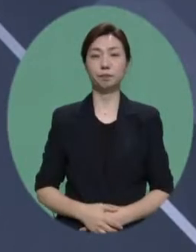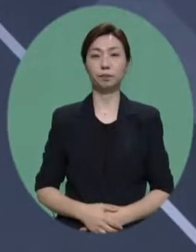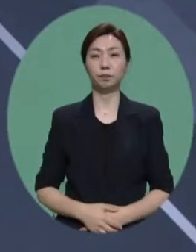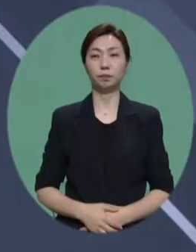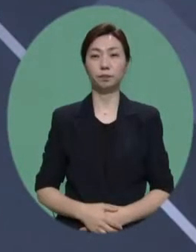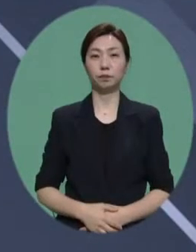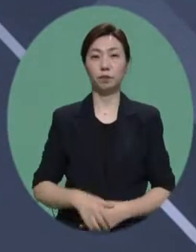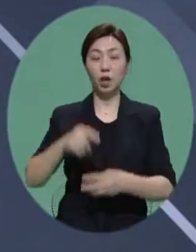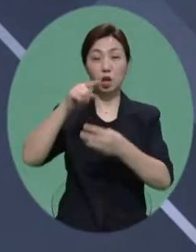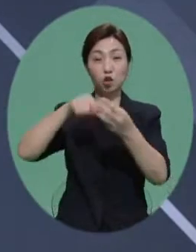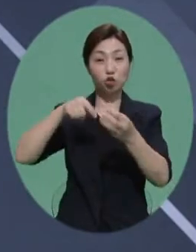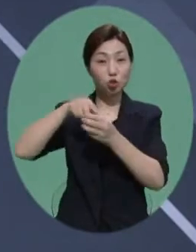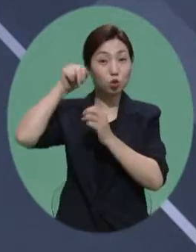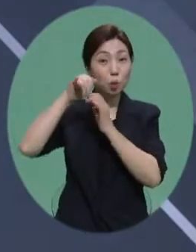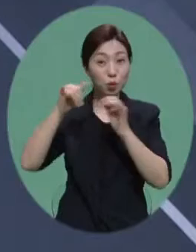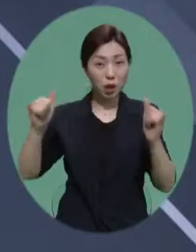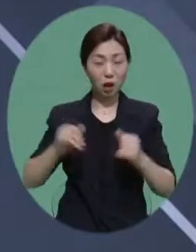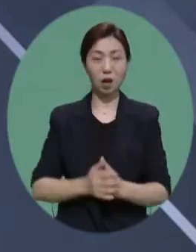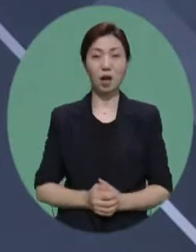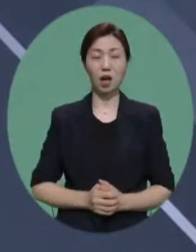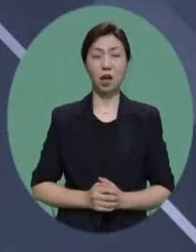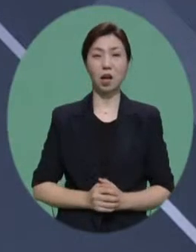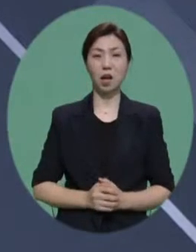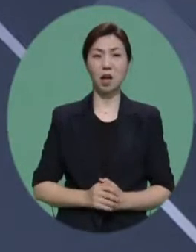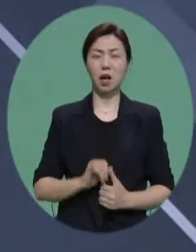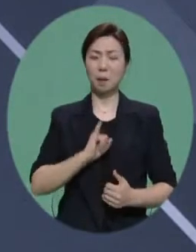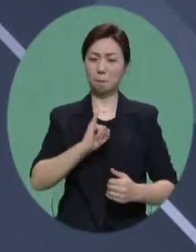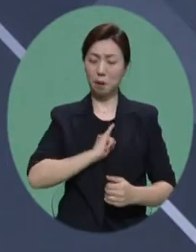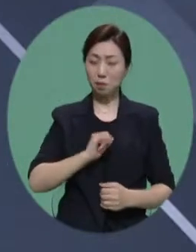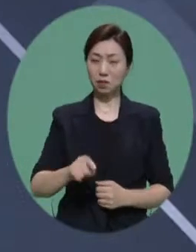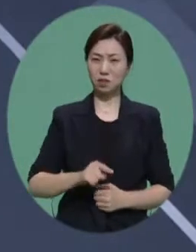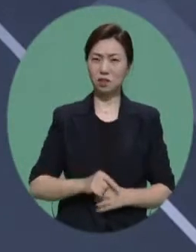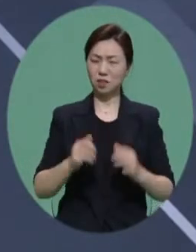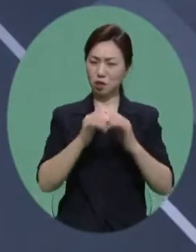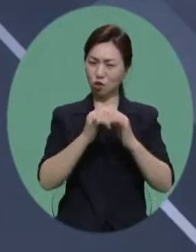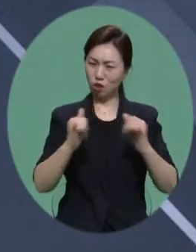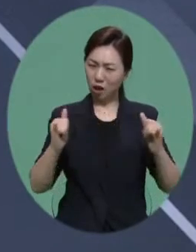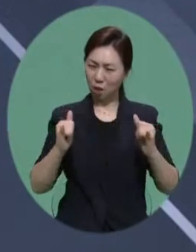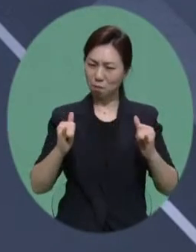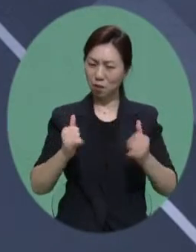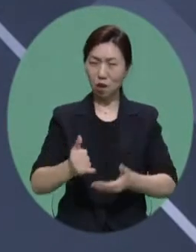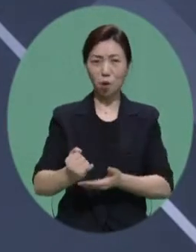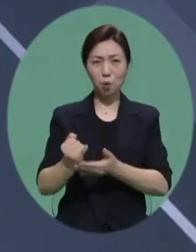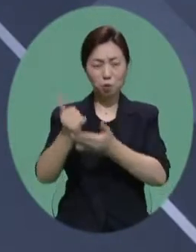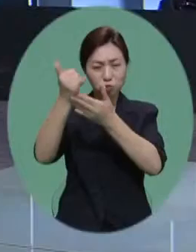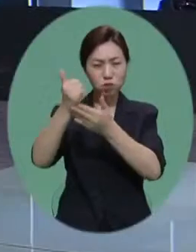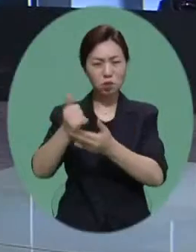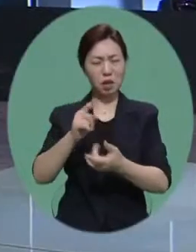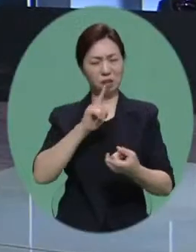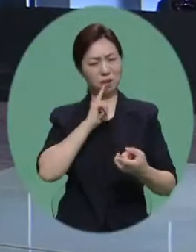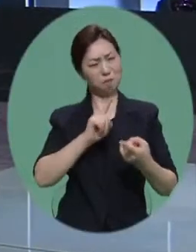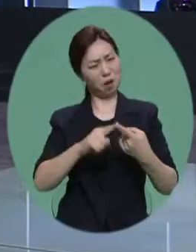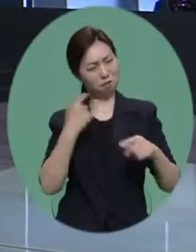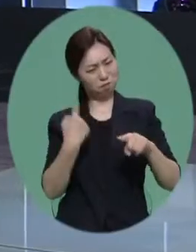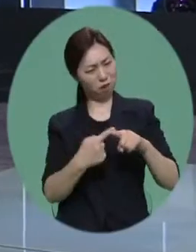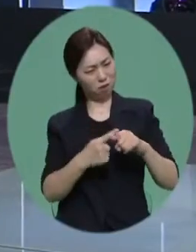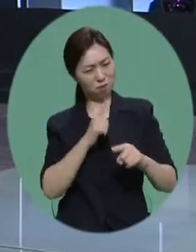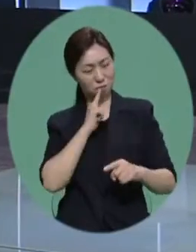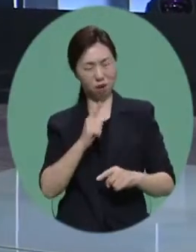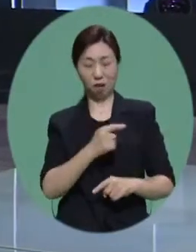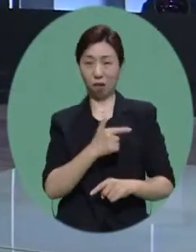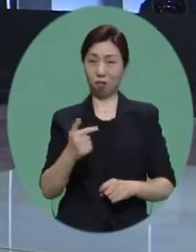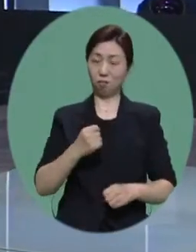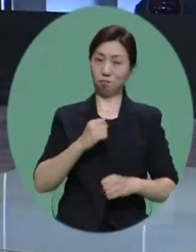셈이니 짐은 힘은 이지 매 에 일부 라고 이야기를 하시 놀라운 말씀을 들어서 그건 죄가 있다 또 주도권 들어온 때 말씀을 드리도록